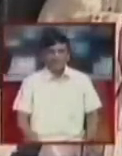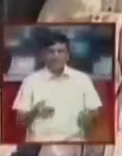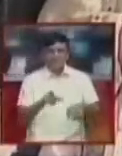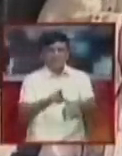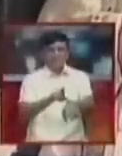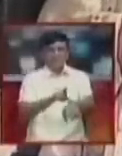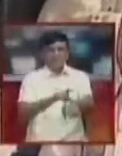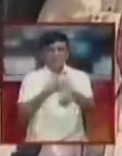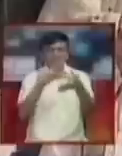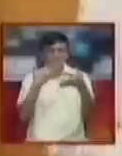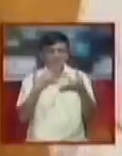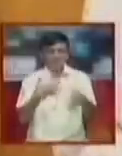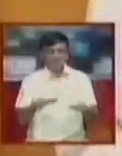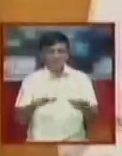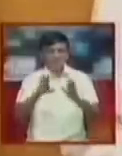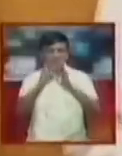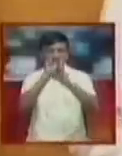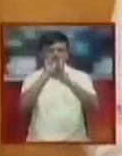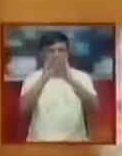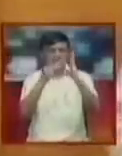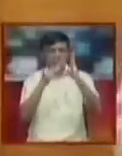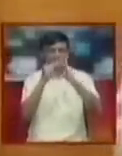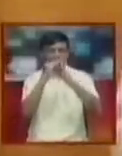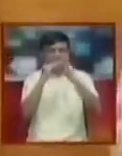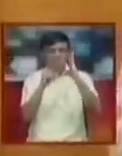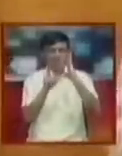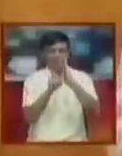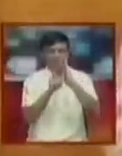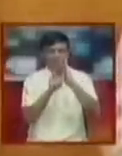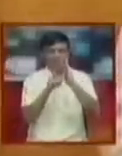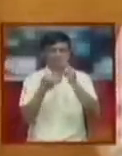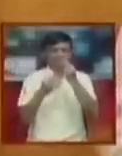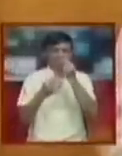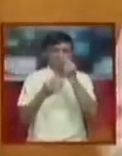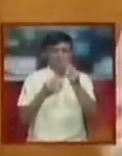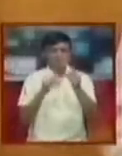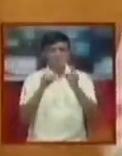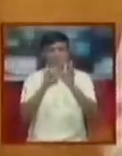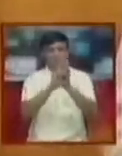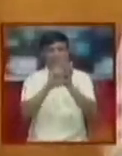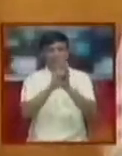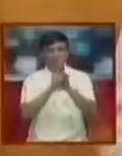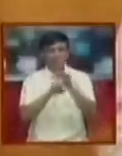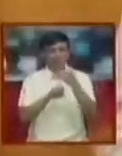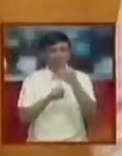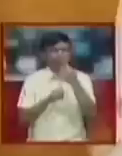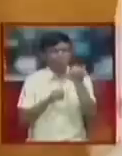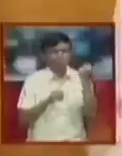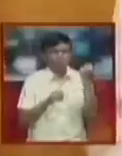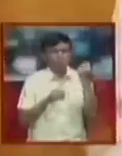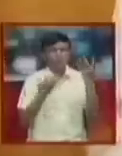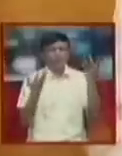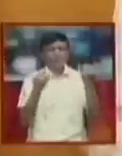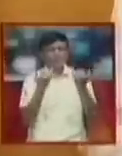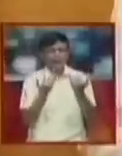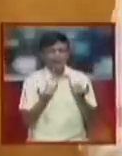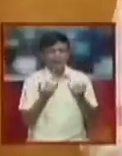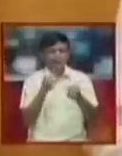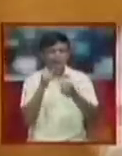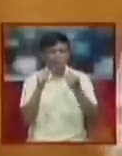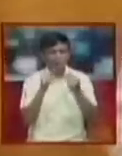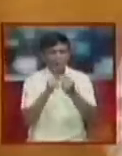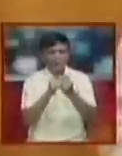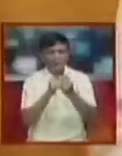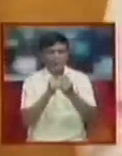Matagal nang tapos ang batas militar. Tinanong tayo noon, kung hindi tayo, sino pa? At kung hindi ngayon, kailan